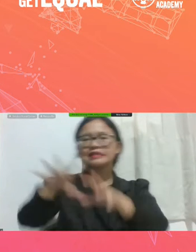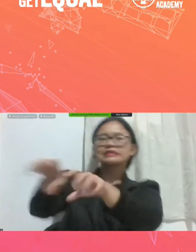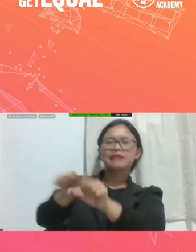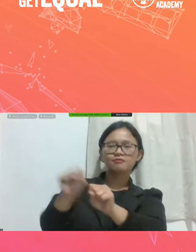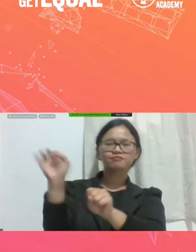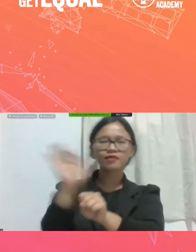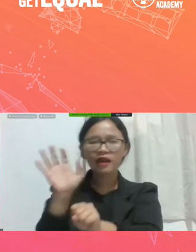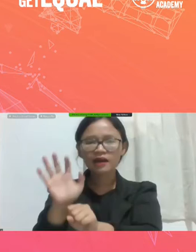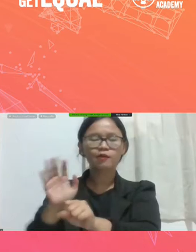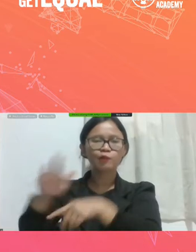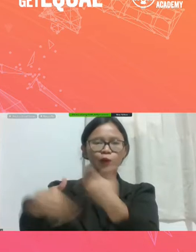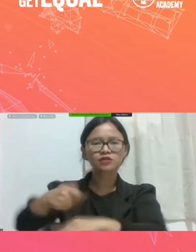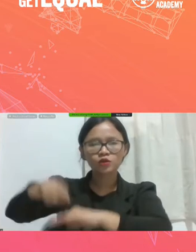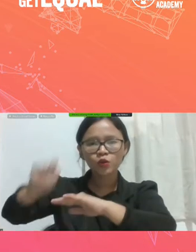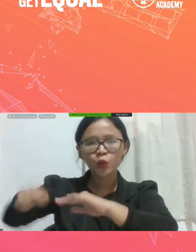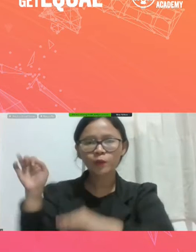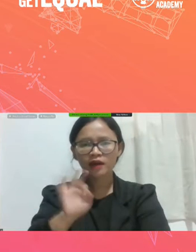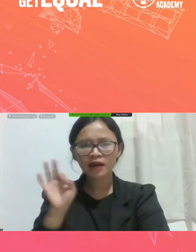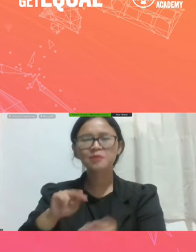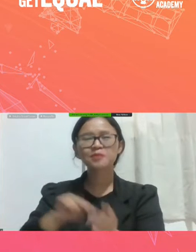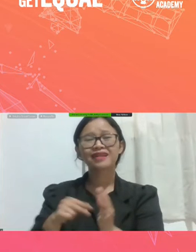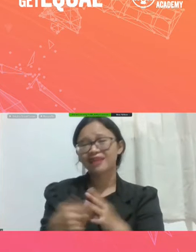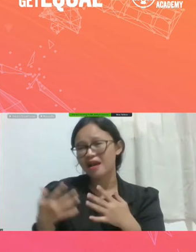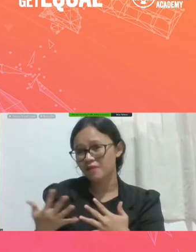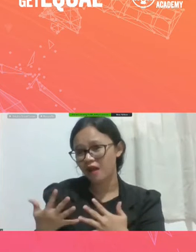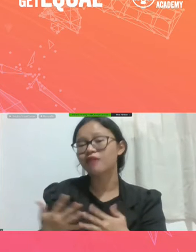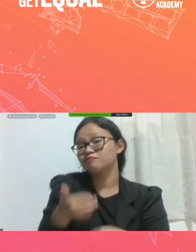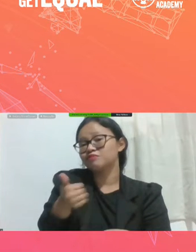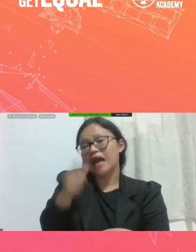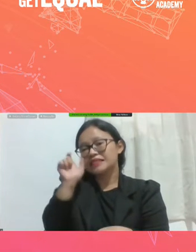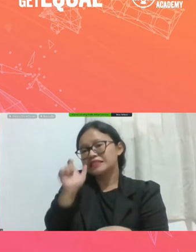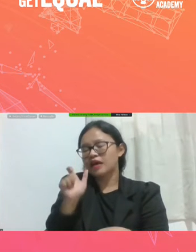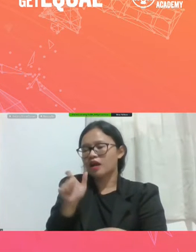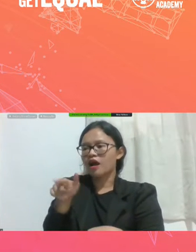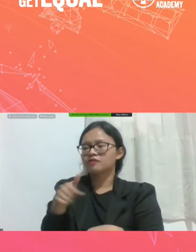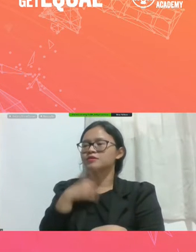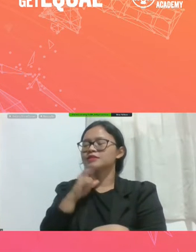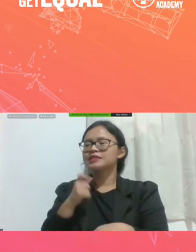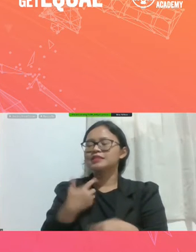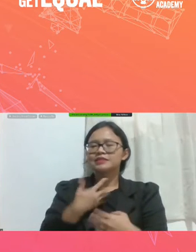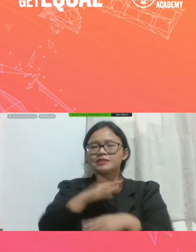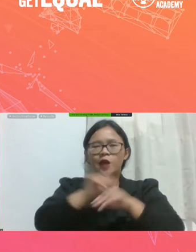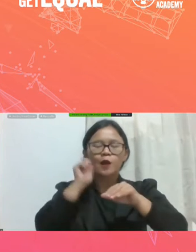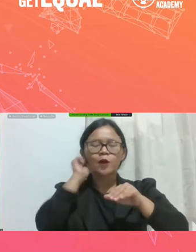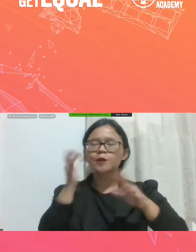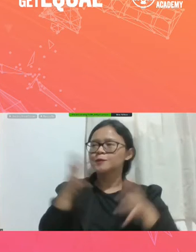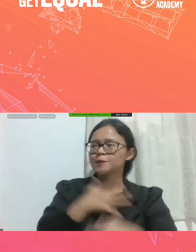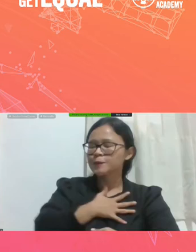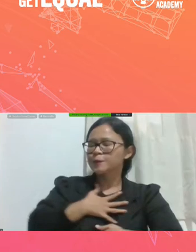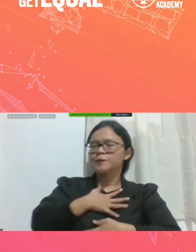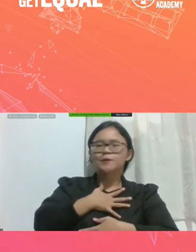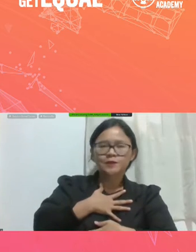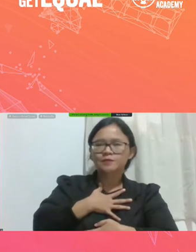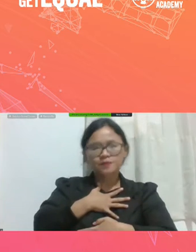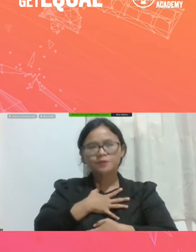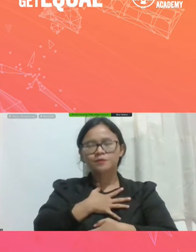tegas, ini menjadi tools atau alat yang bisa menyeramkan buat kaum muda gitu ya. Dan di